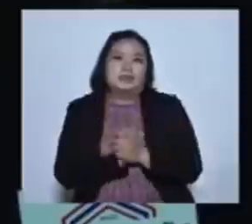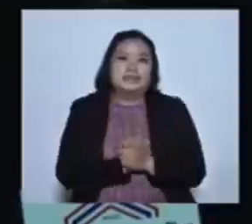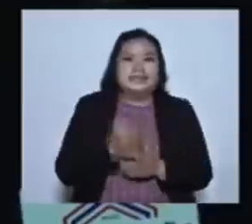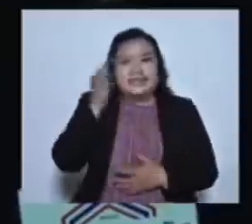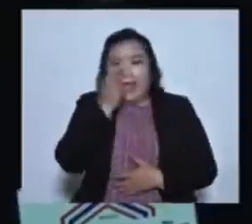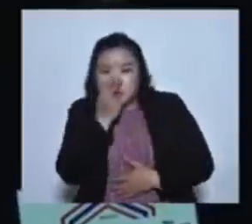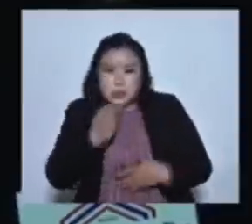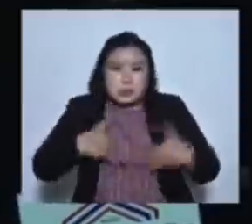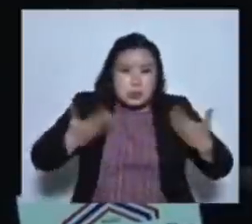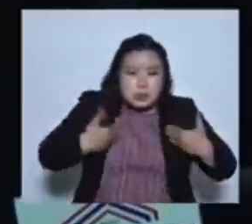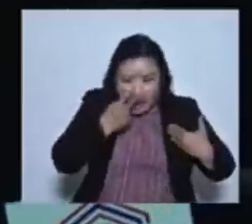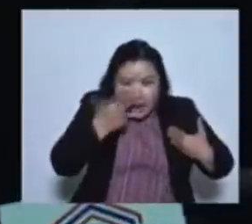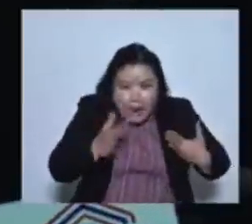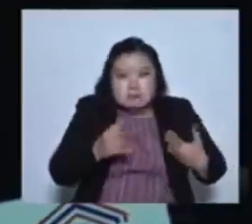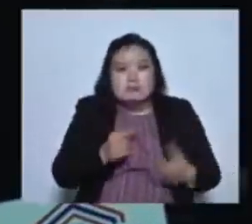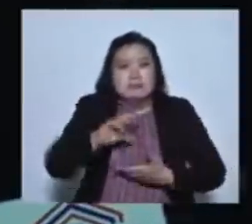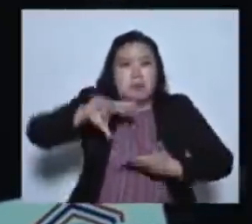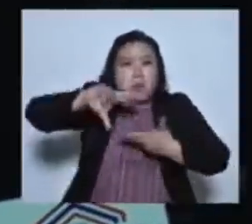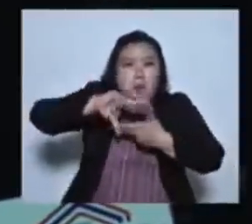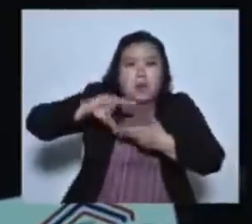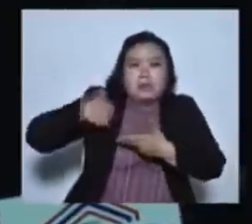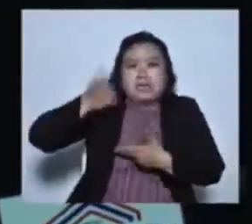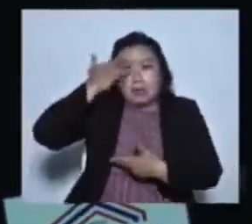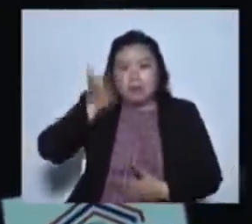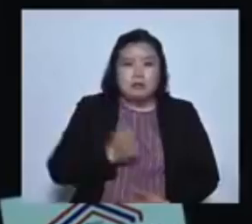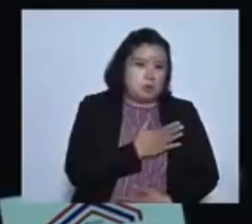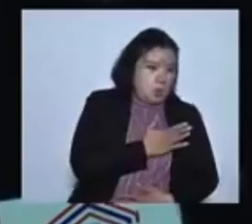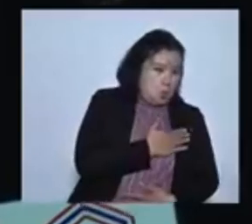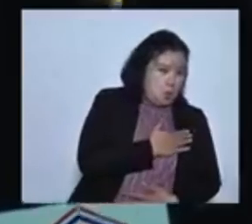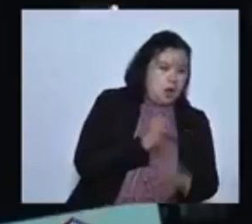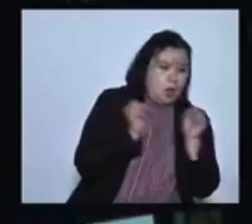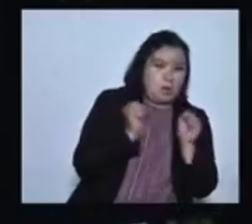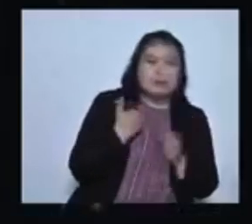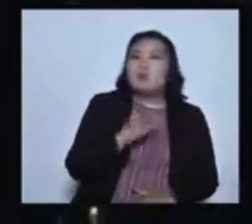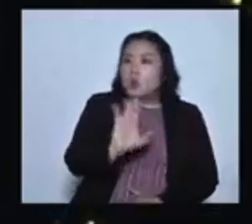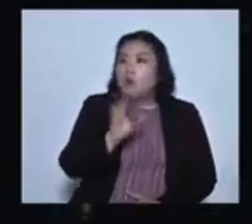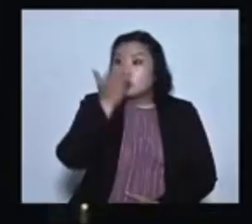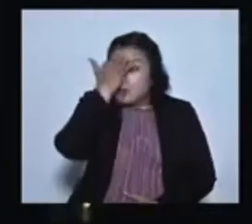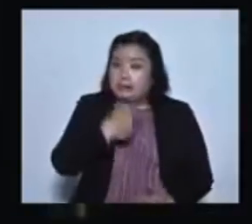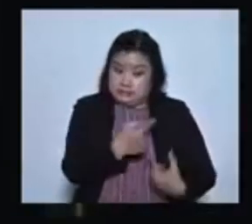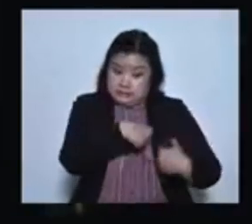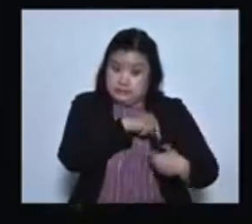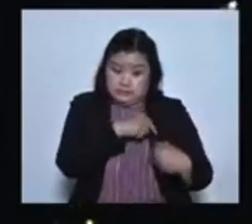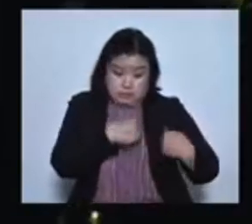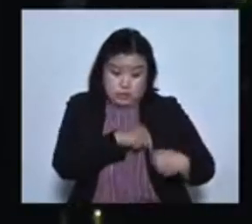เหมือนกันนะกลัวเนี่ยพี่น้องอย่าเสียขวัญอย่าเสียขวัญขวัญอยู่กับตัวกลัวอะ